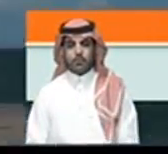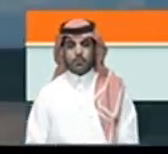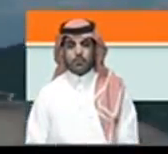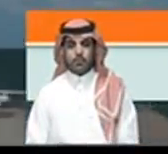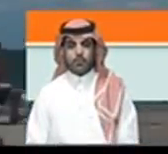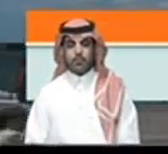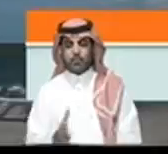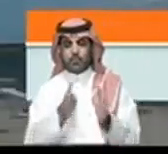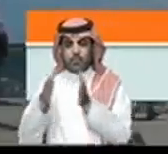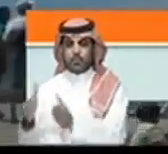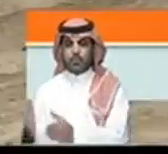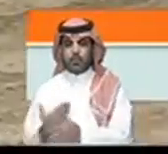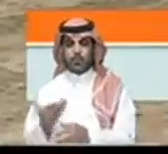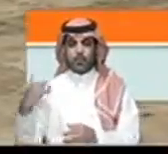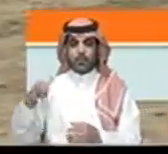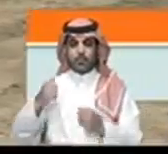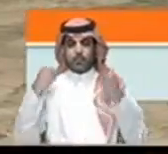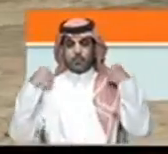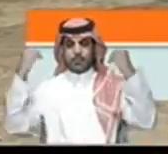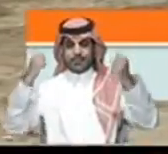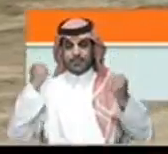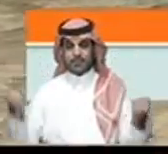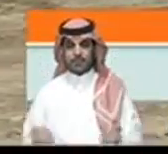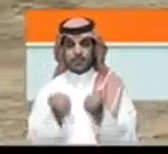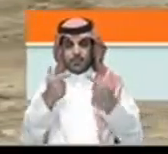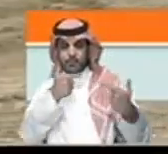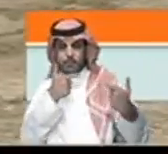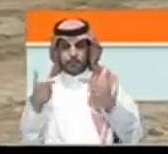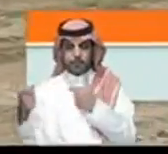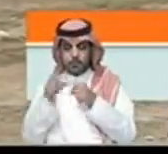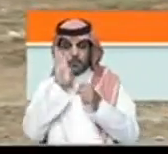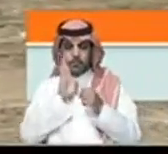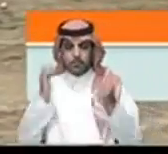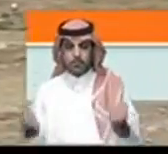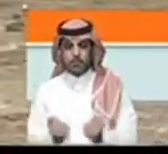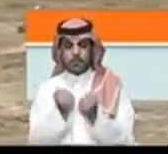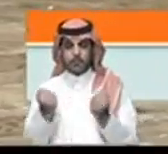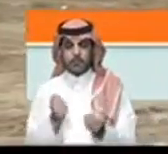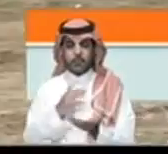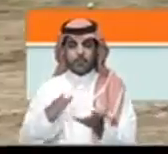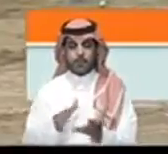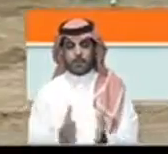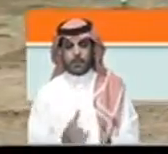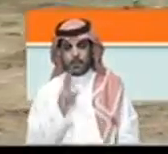كما استعرض تفرق المنشاه مهاراتها في الفنون القتاليه والعمليات الامنيه